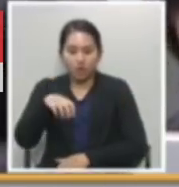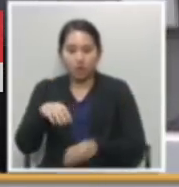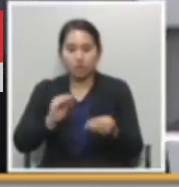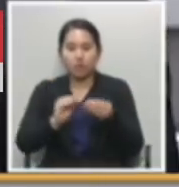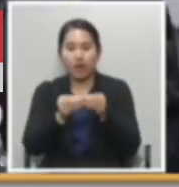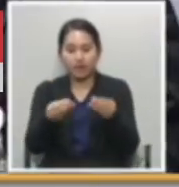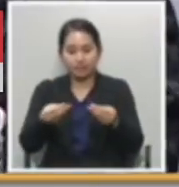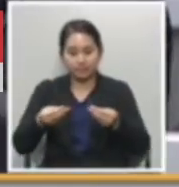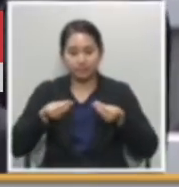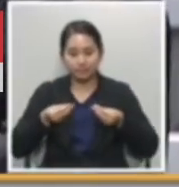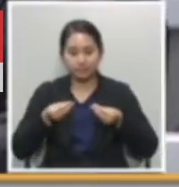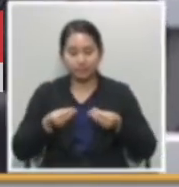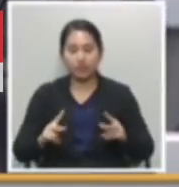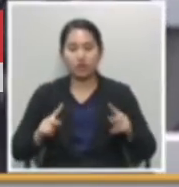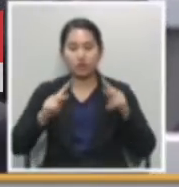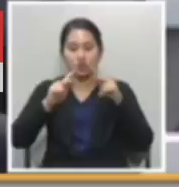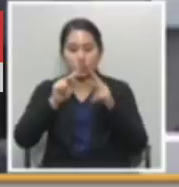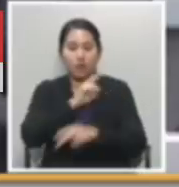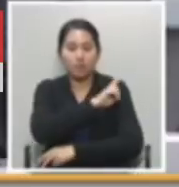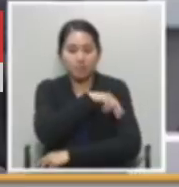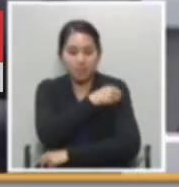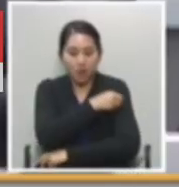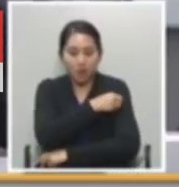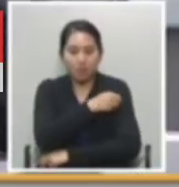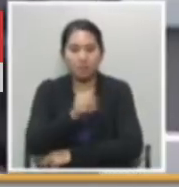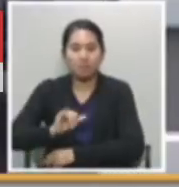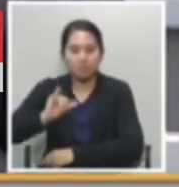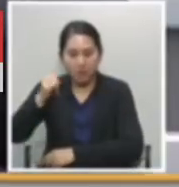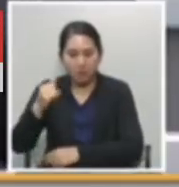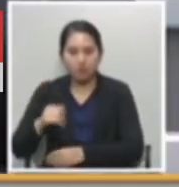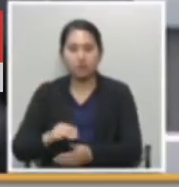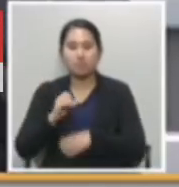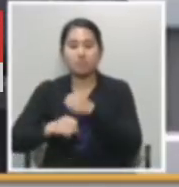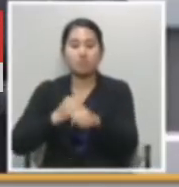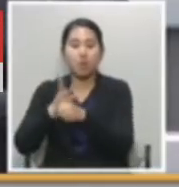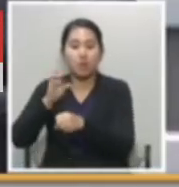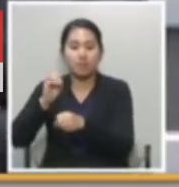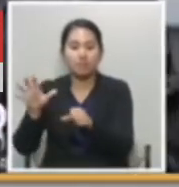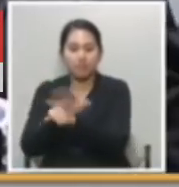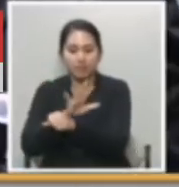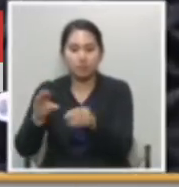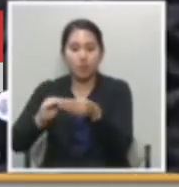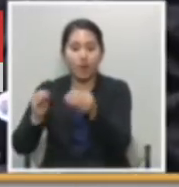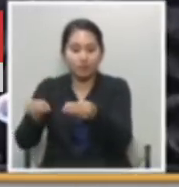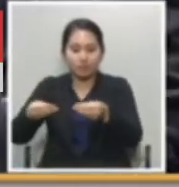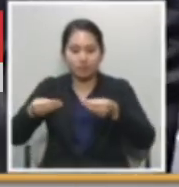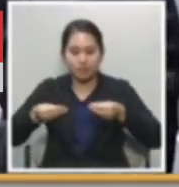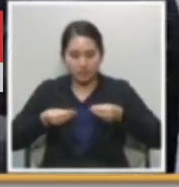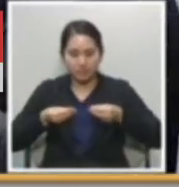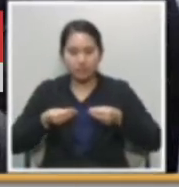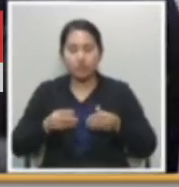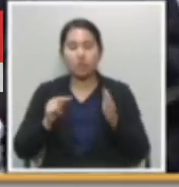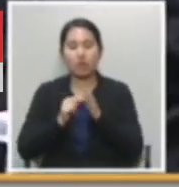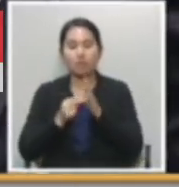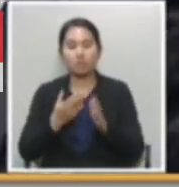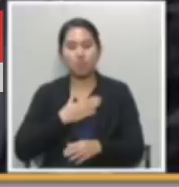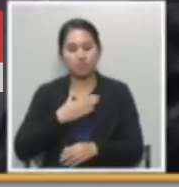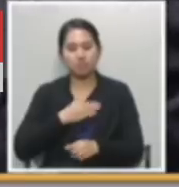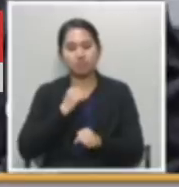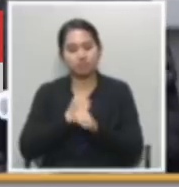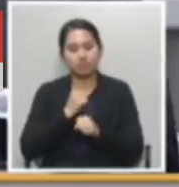ลขผมมากระทรวงสาธารณสุขบางท่านเนี่ยเป็นคนดีเกษียณไปแล้วแต่เอาตัวเลขมาให้ผมนี่คือสิ่งที่ผมทำการบ้